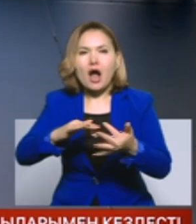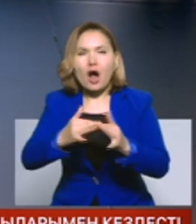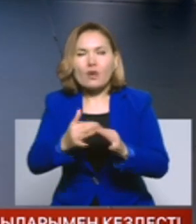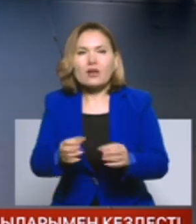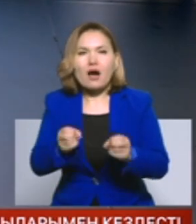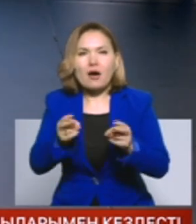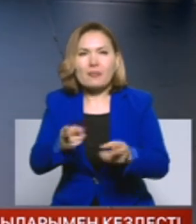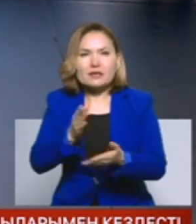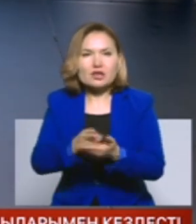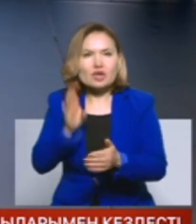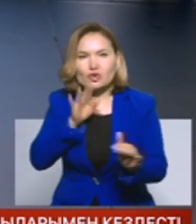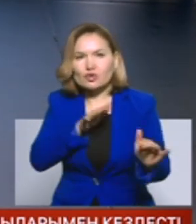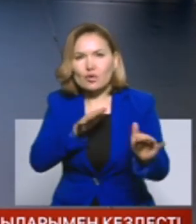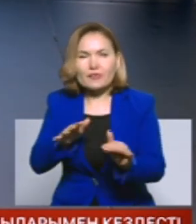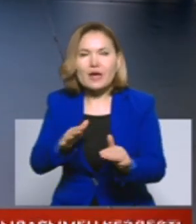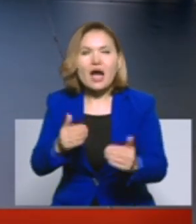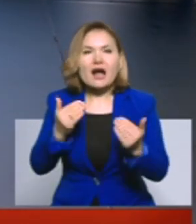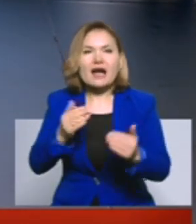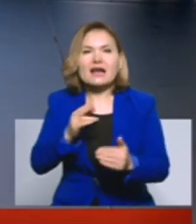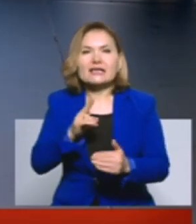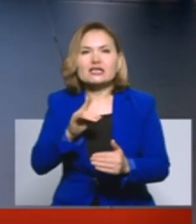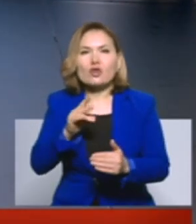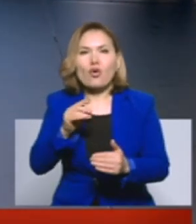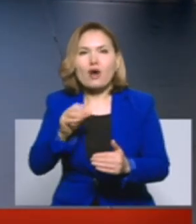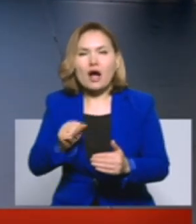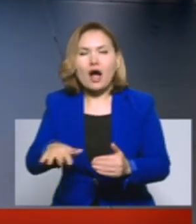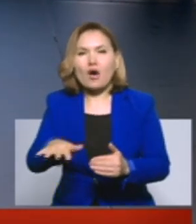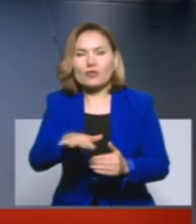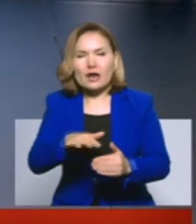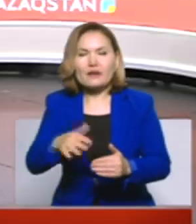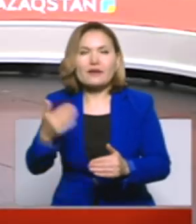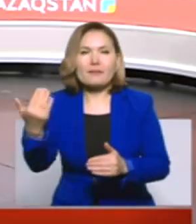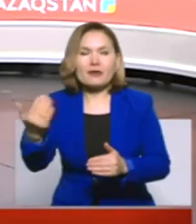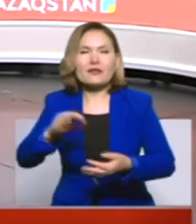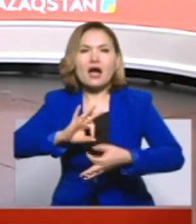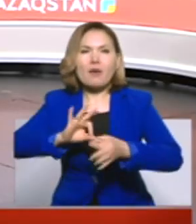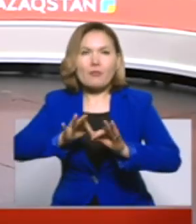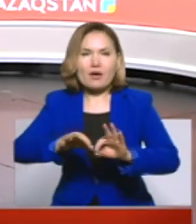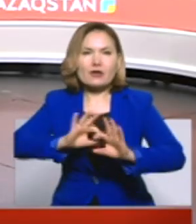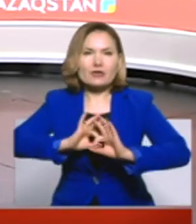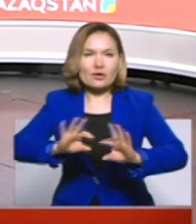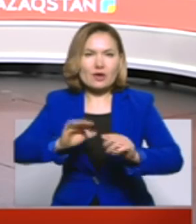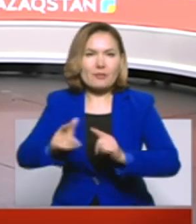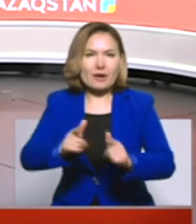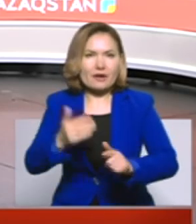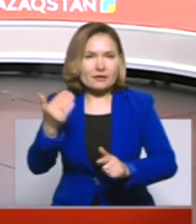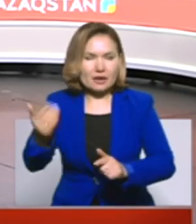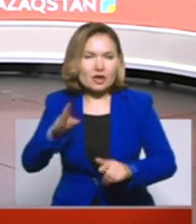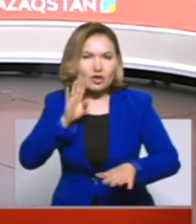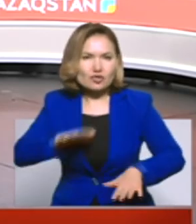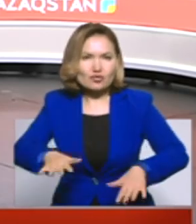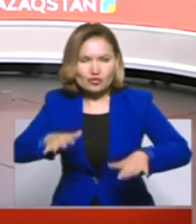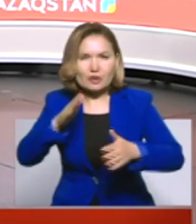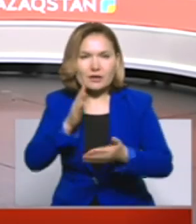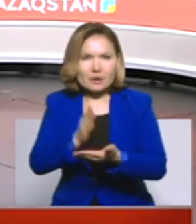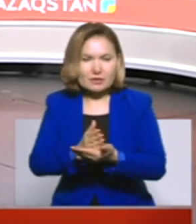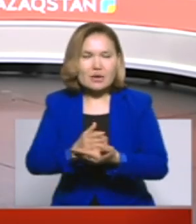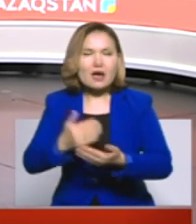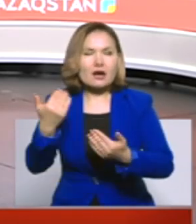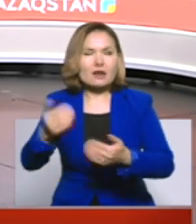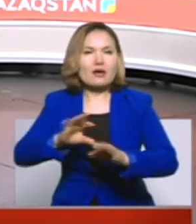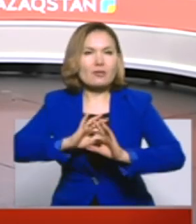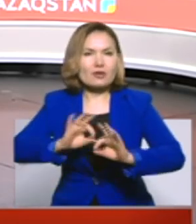қауіп төнген. Қазір Қызылқоға ауданындағы ахуалды бізге әріптесім Нұрсұлтан Нұрсейіт баяндайды.